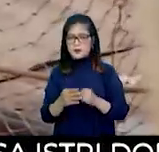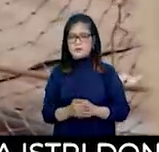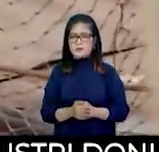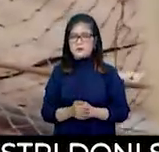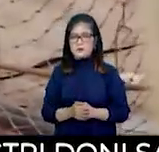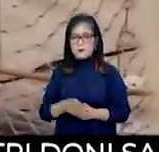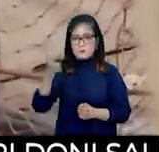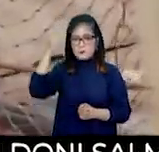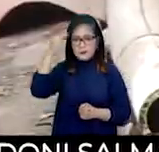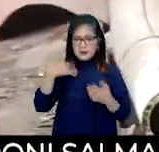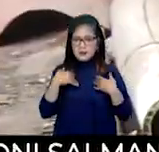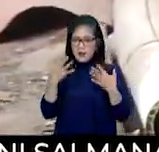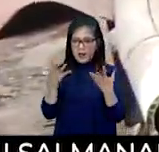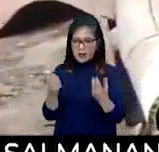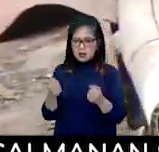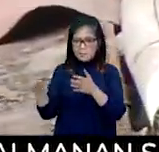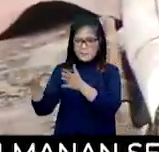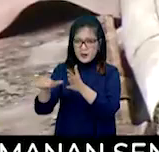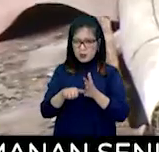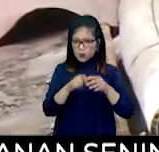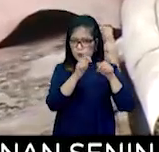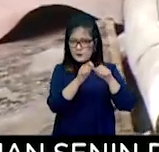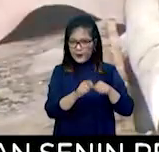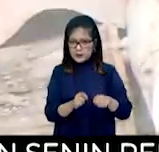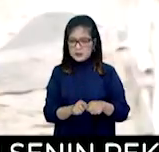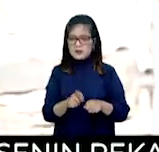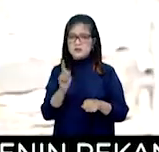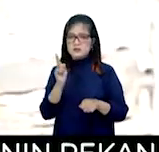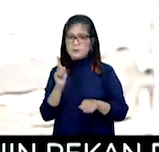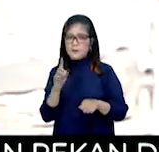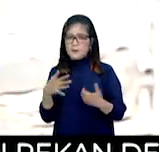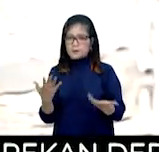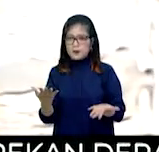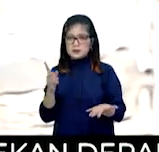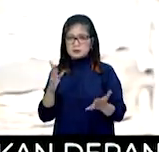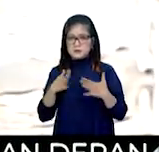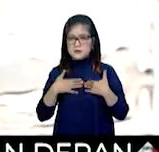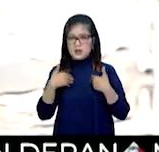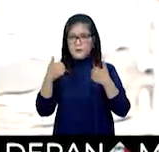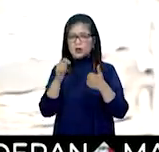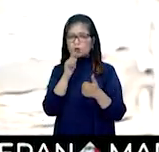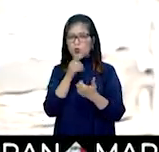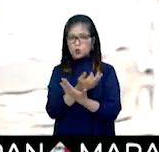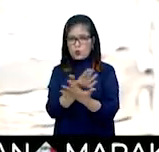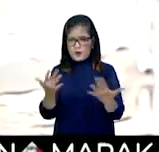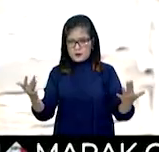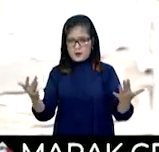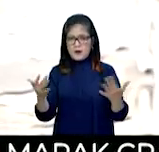pemerintah diharapkan segera untuk memperbaiki jembatan ini dikarenakan menyangkut keselamatan